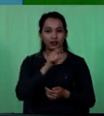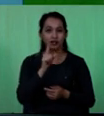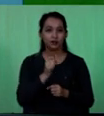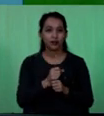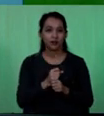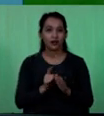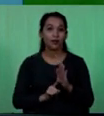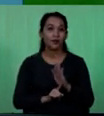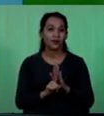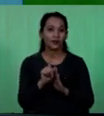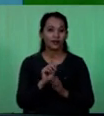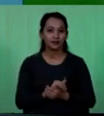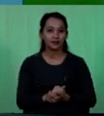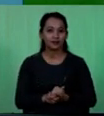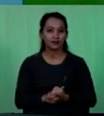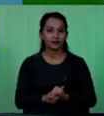Boshlanadi.